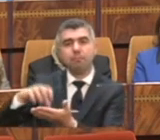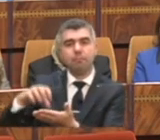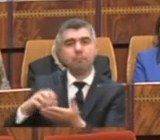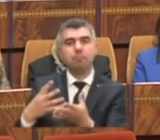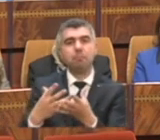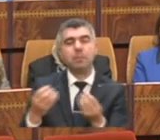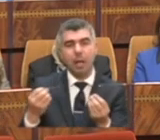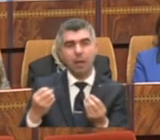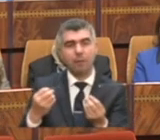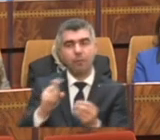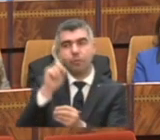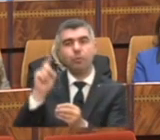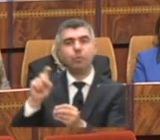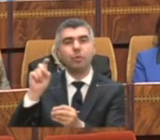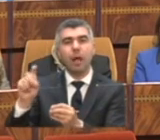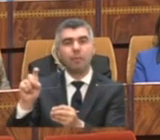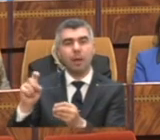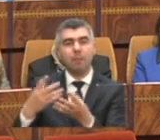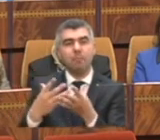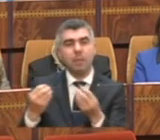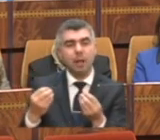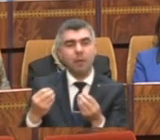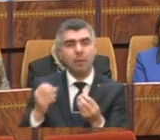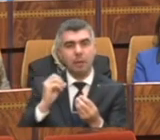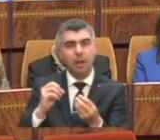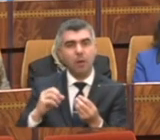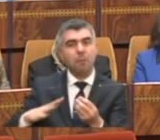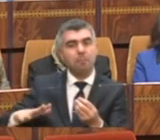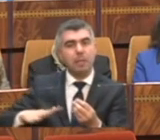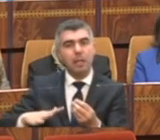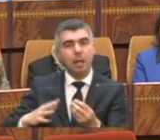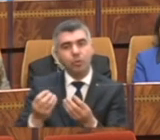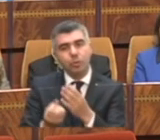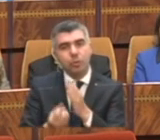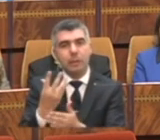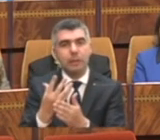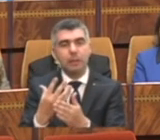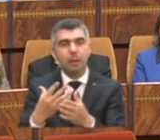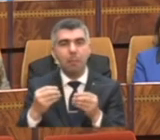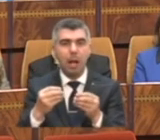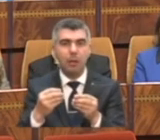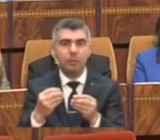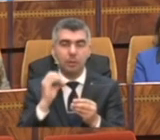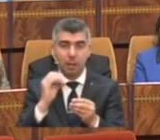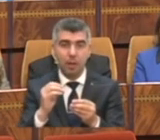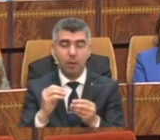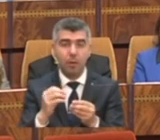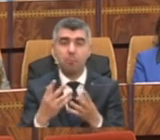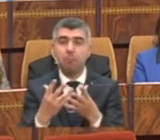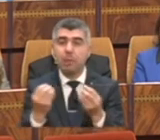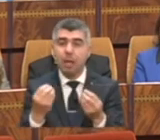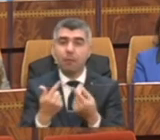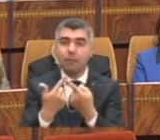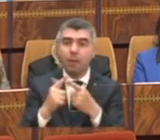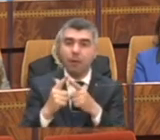أيتها اللي دوار الزغادنة دوار ولا تكبر اللي داخل مدينة تمنصورت. لا يعقل مدينة جديدة فيها دواوير وخصنا نديروا لهم